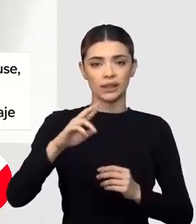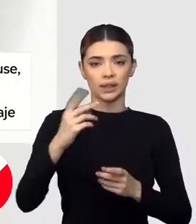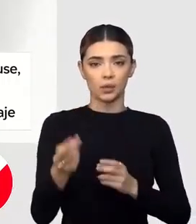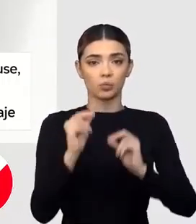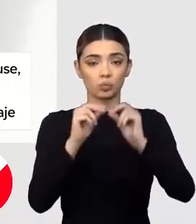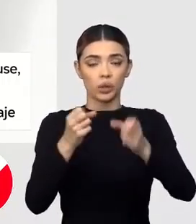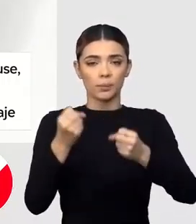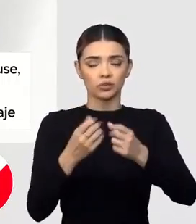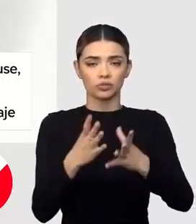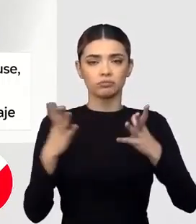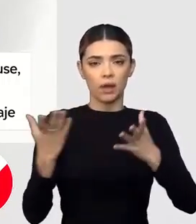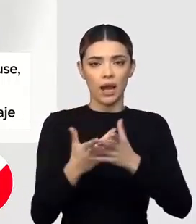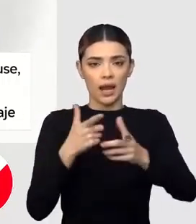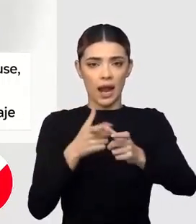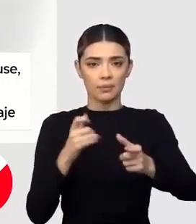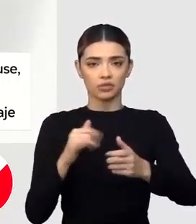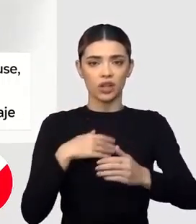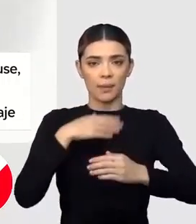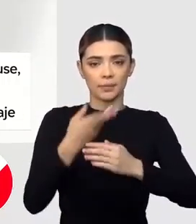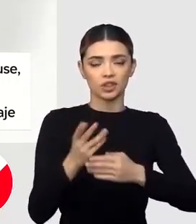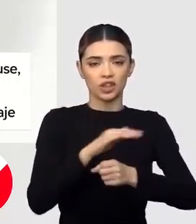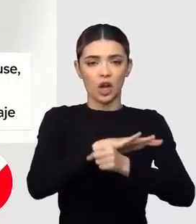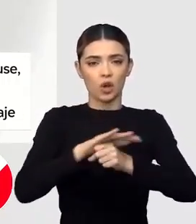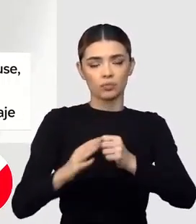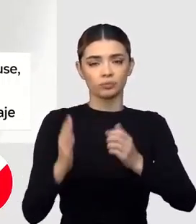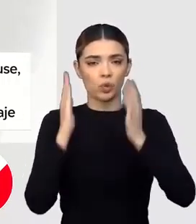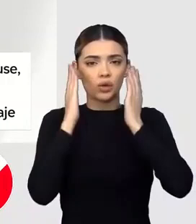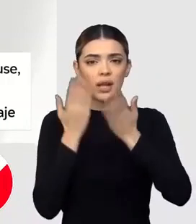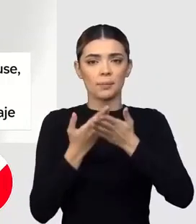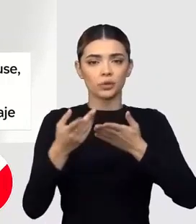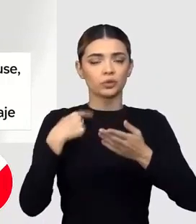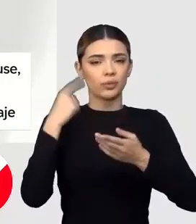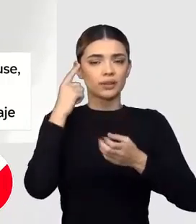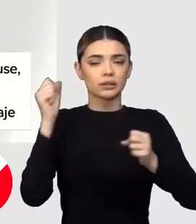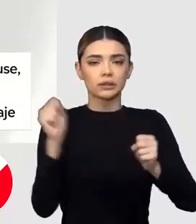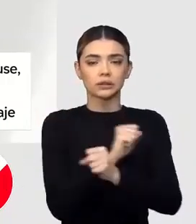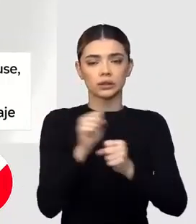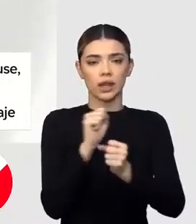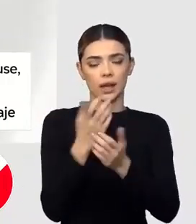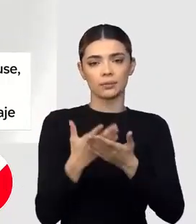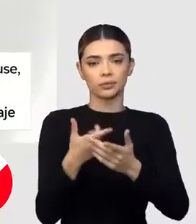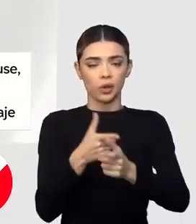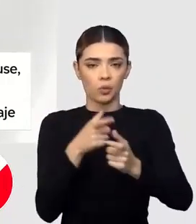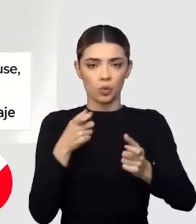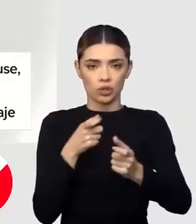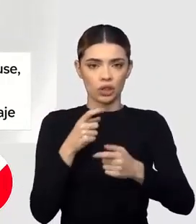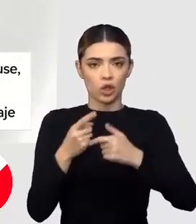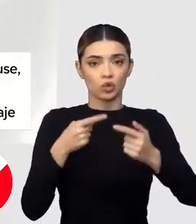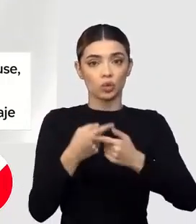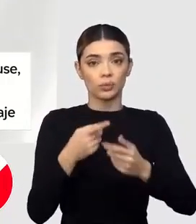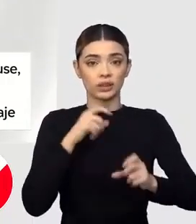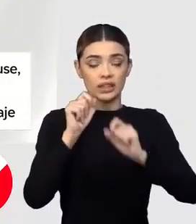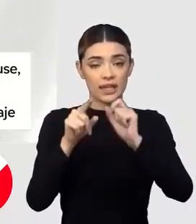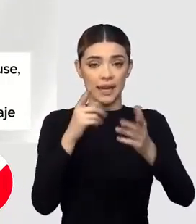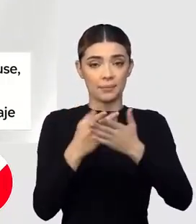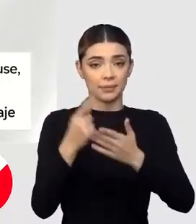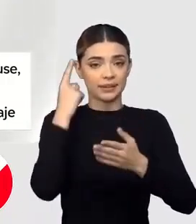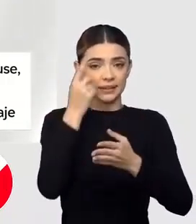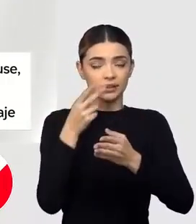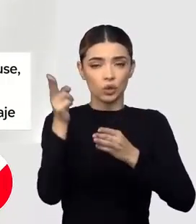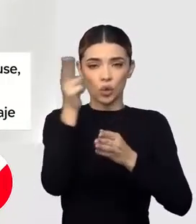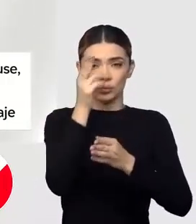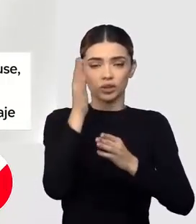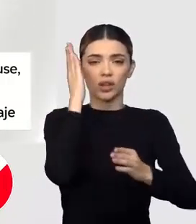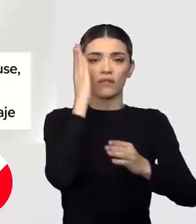încarcă obuzele în arma sa, apoi se apleacă și își acoperă urechile pentru a se proteja de zgomotul puternic al descărcării. După ce mortierul